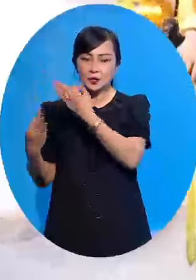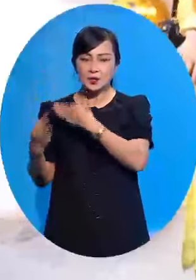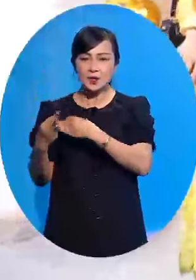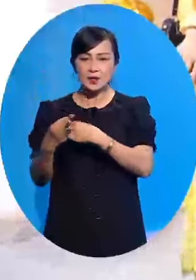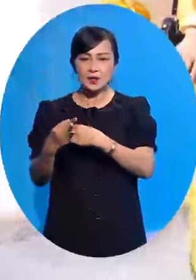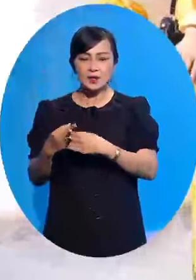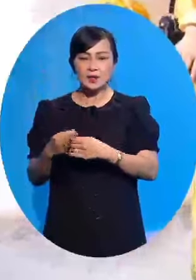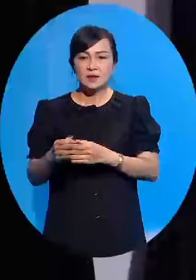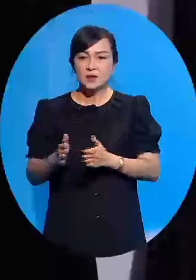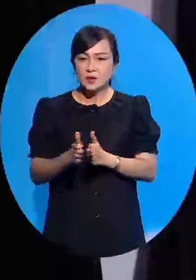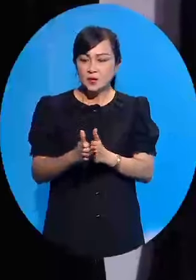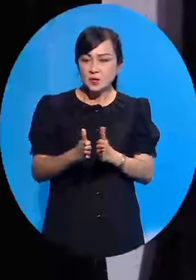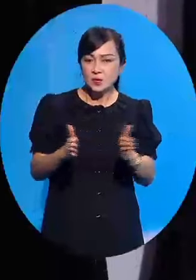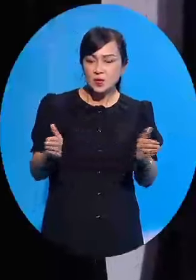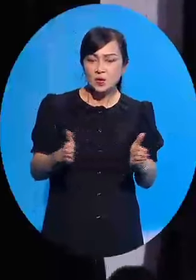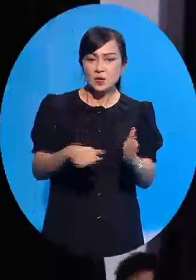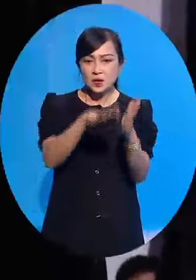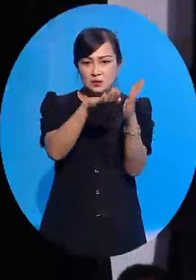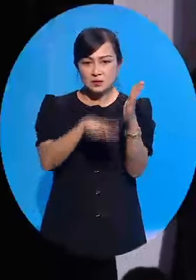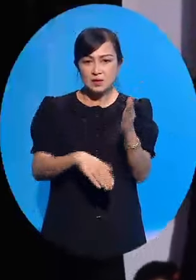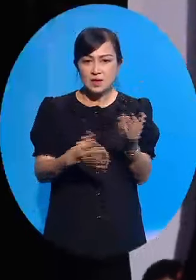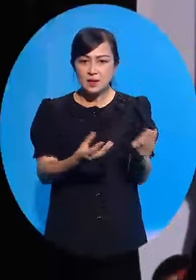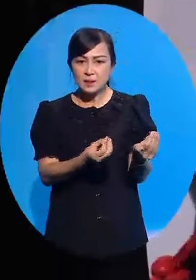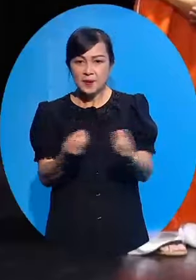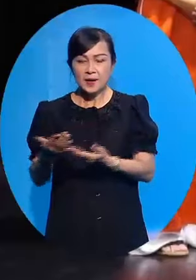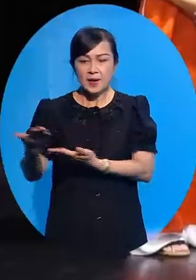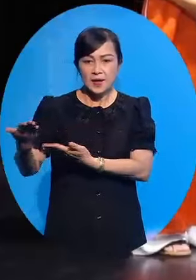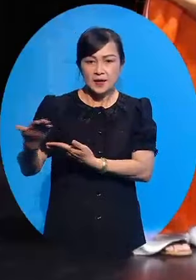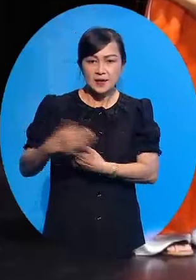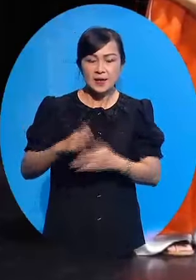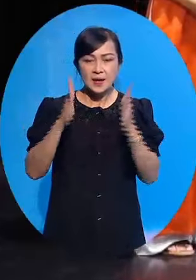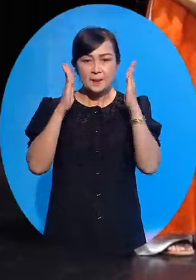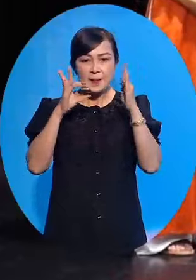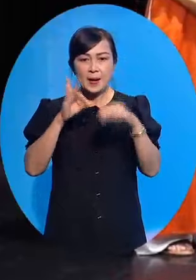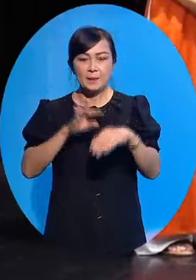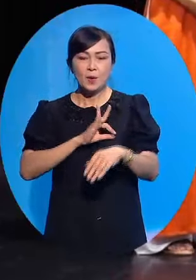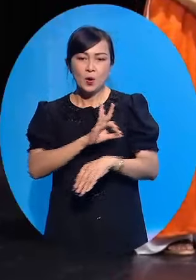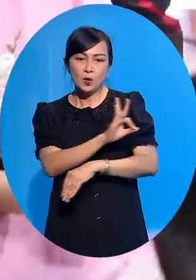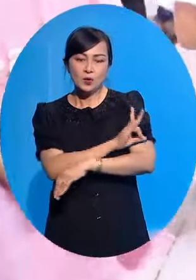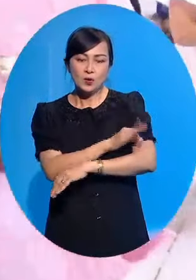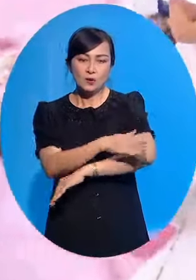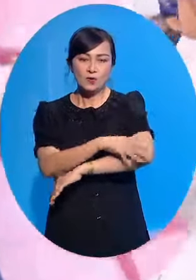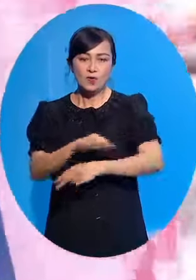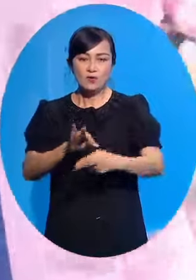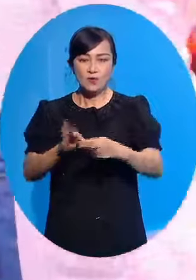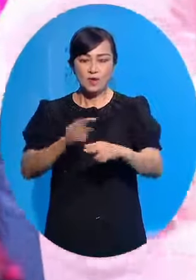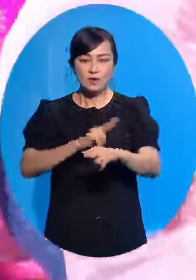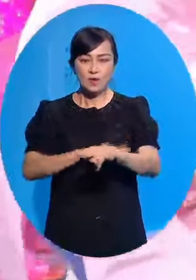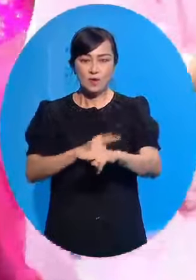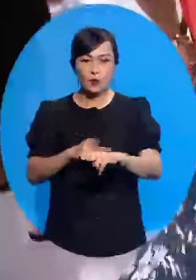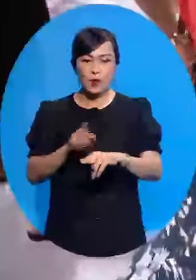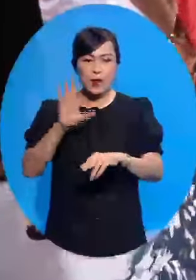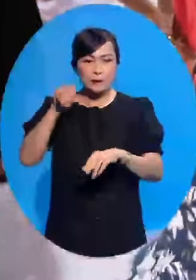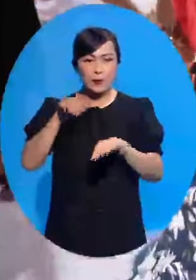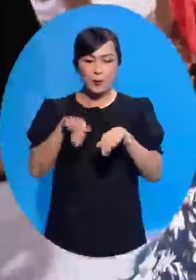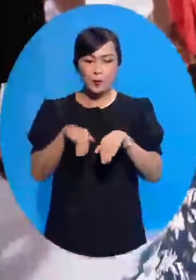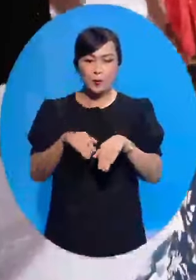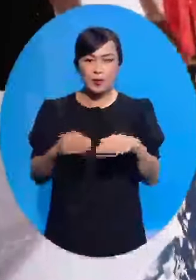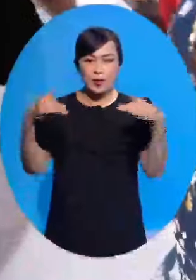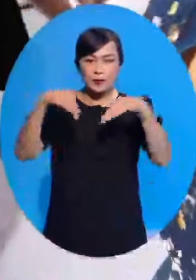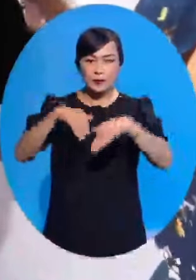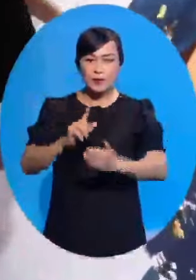long phụng, tranh châu. Chương trình cũng hân hạnh được đón tiếp bà Naria Kitt, Bộ trưởng phụ trách các vấn đề đa văn hóa của Bắc Úc. Tham dự lễ hội đầu